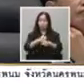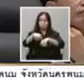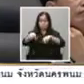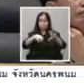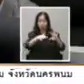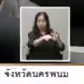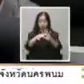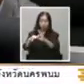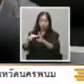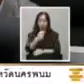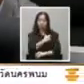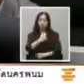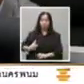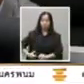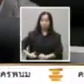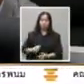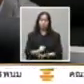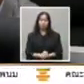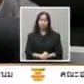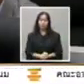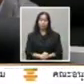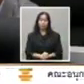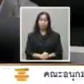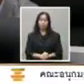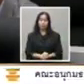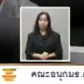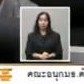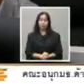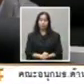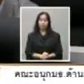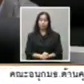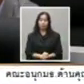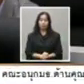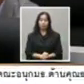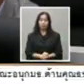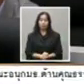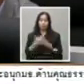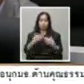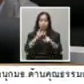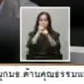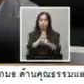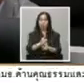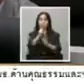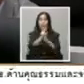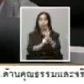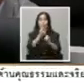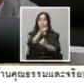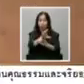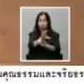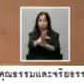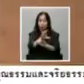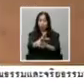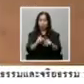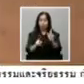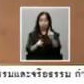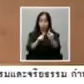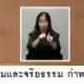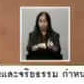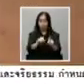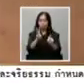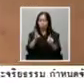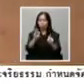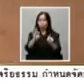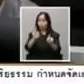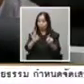พระมหากษัตริย์อีกทั้งประเด็นนี้ท่านประธานครับ ท่านประธาน เป็นไปตามข้อบังคับข้อที่69ครับ ท่านประธานค